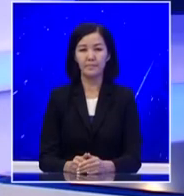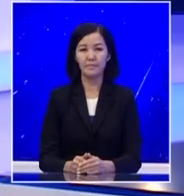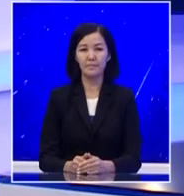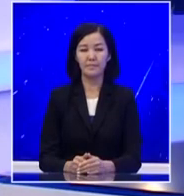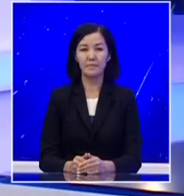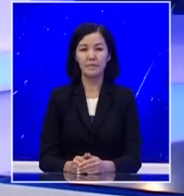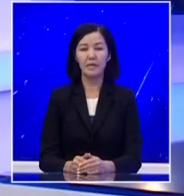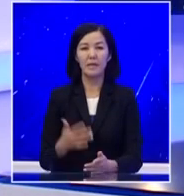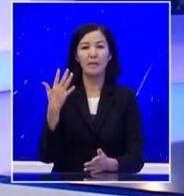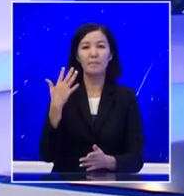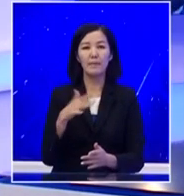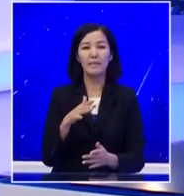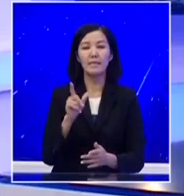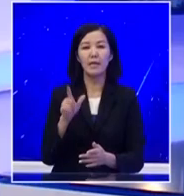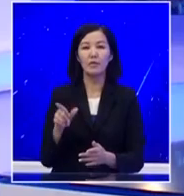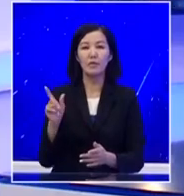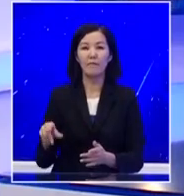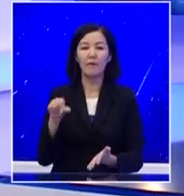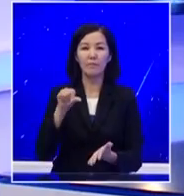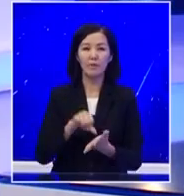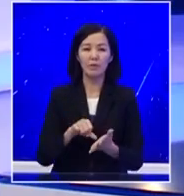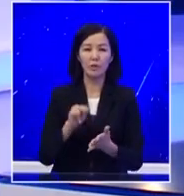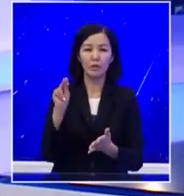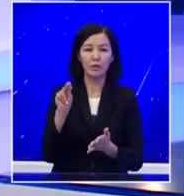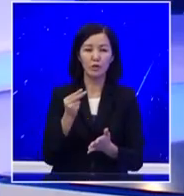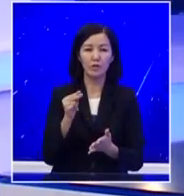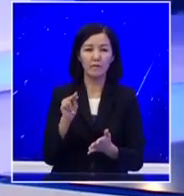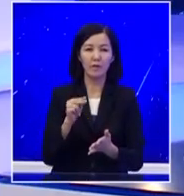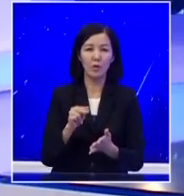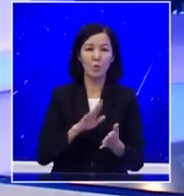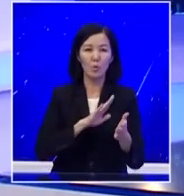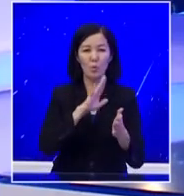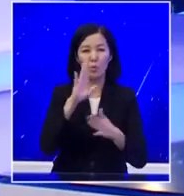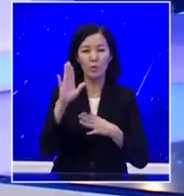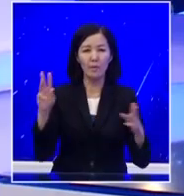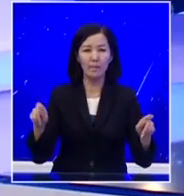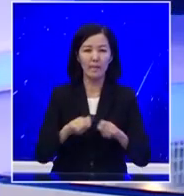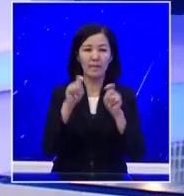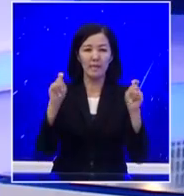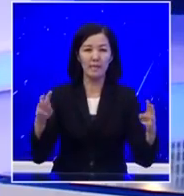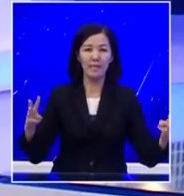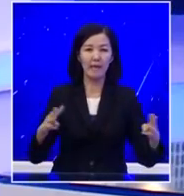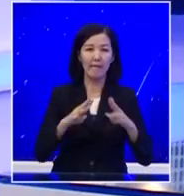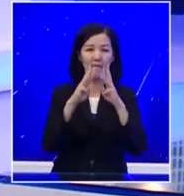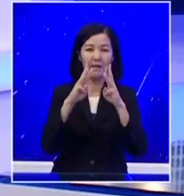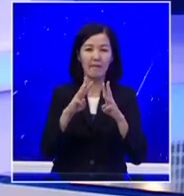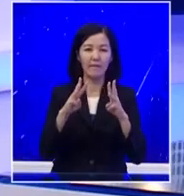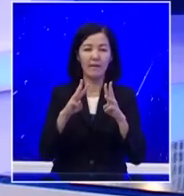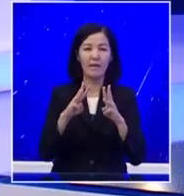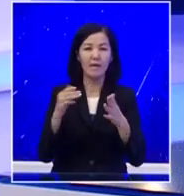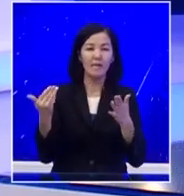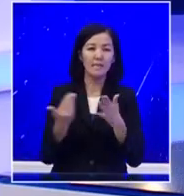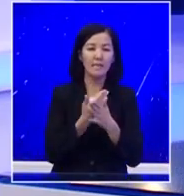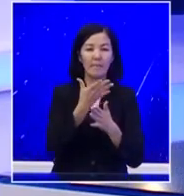около 50 счастливчиков присутствовали в четверг утром при открытии эйфелевой башни сама посещаем а достопримечательность